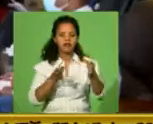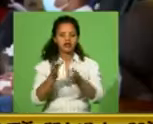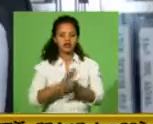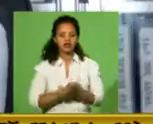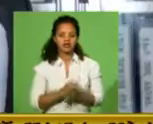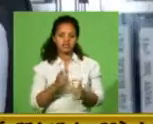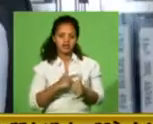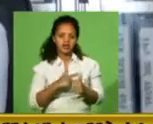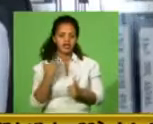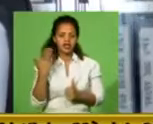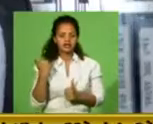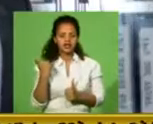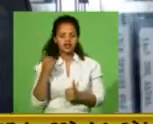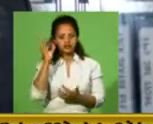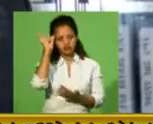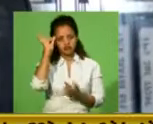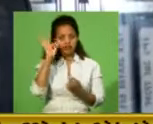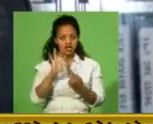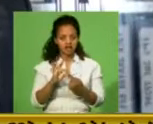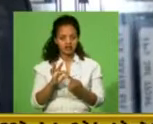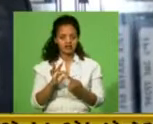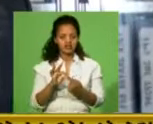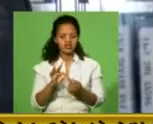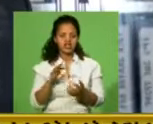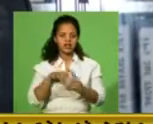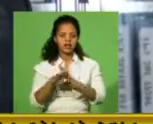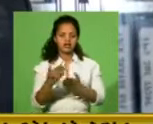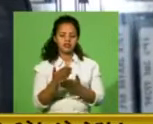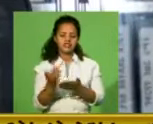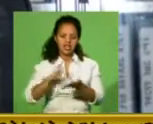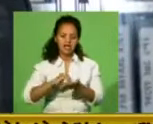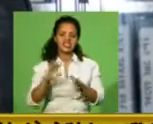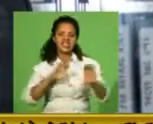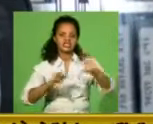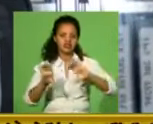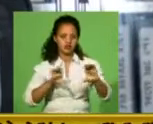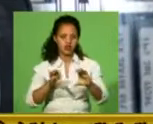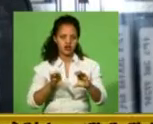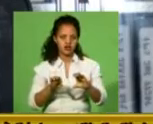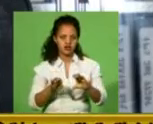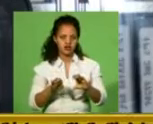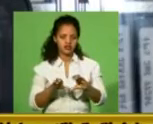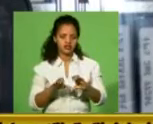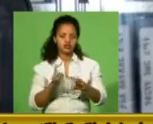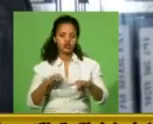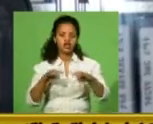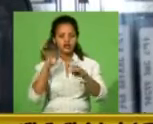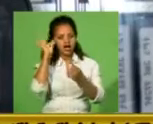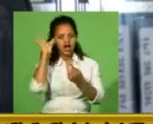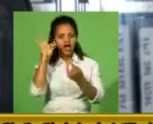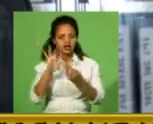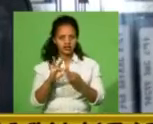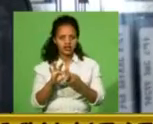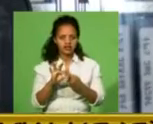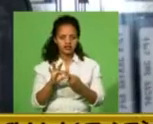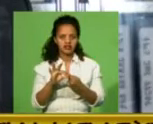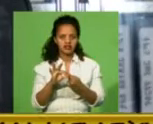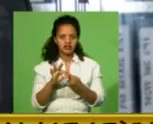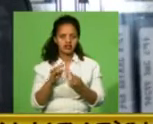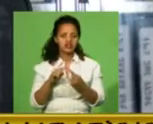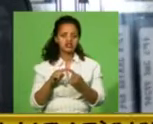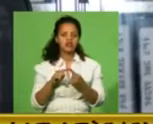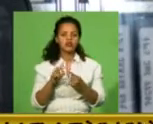መጀመሪያ የነበረ ፕላን የገበያ አሰባሰብ ፕላን ሪቫይዝ እንዲደረግ ተደርጓል። ዞናዊ እቅድ አቅደን የወረዳ የፊት